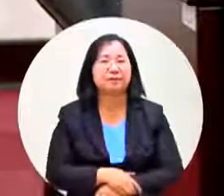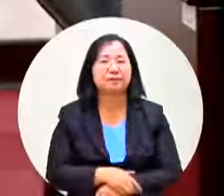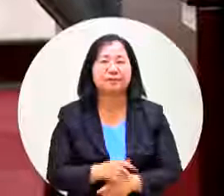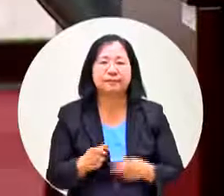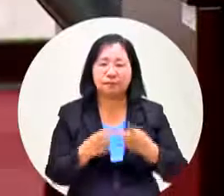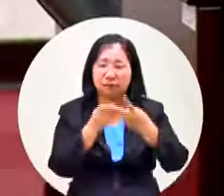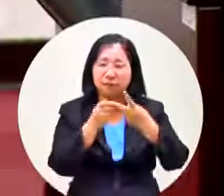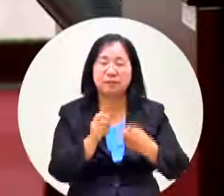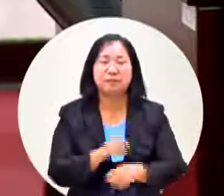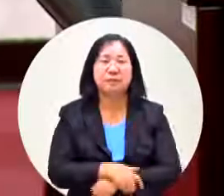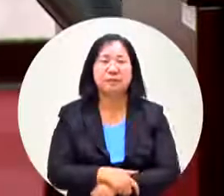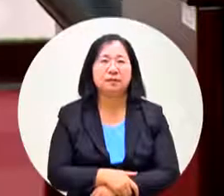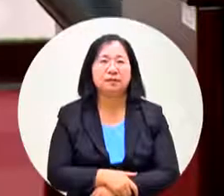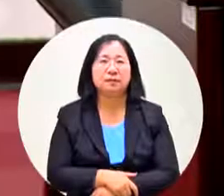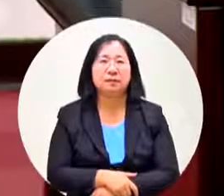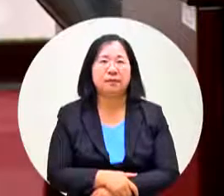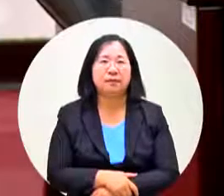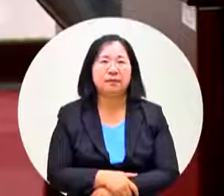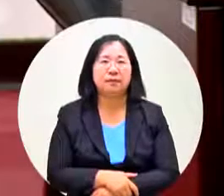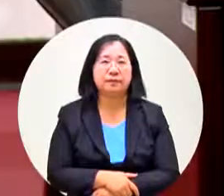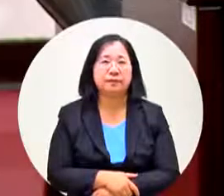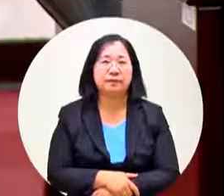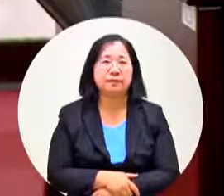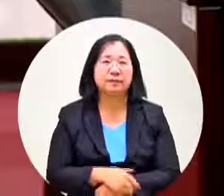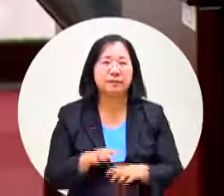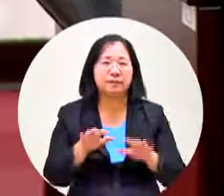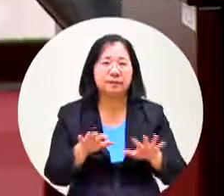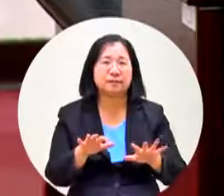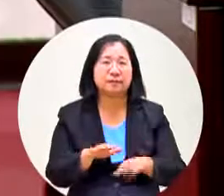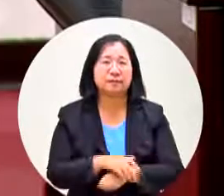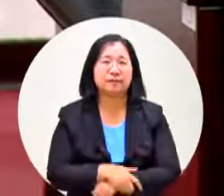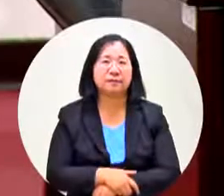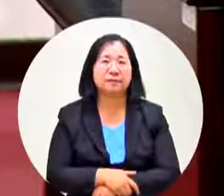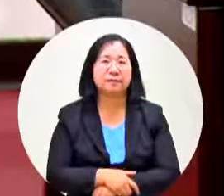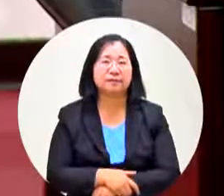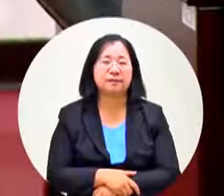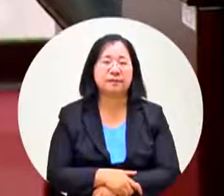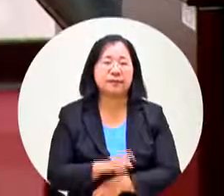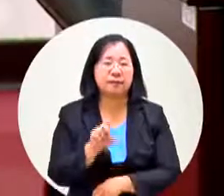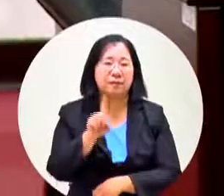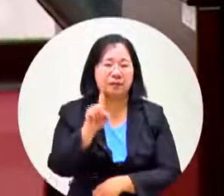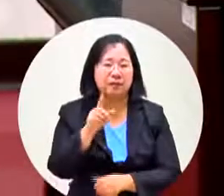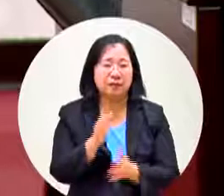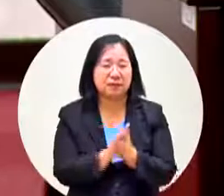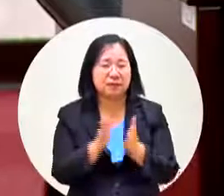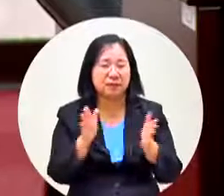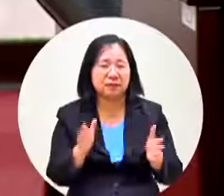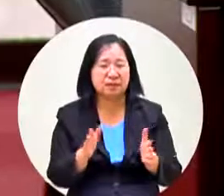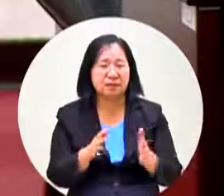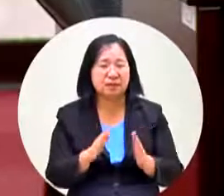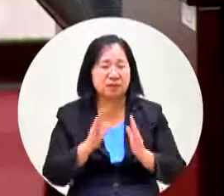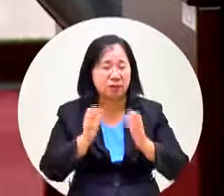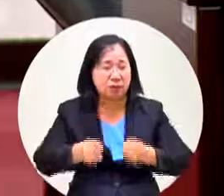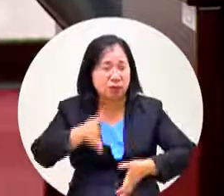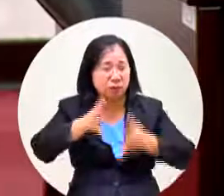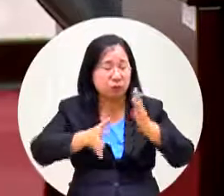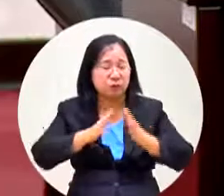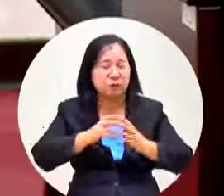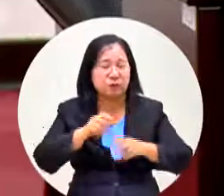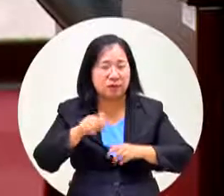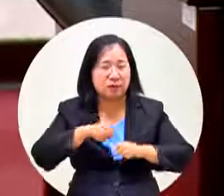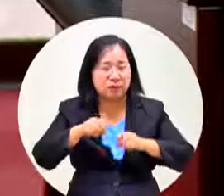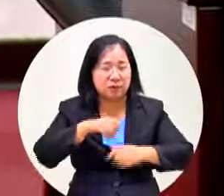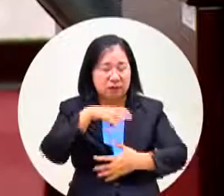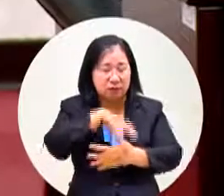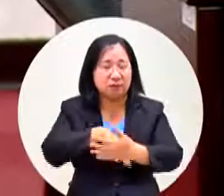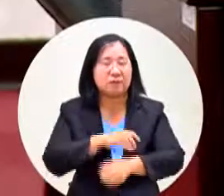空间，这活动中心应该唔免足宽的所在嘛，吼、哦，是不是这个部分会当协调一个，因为伊这目